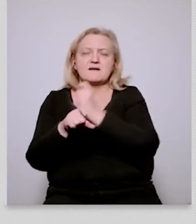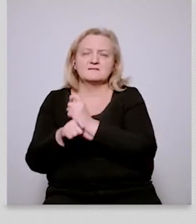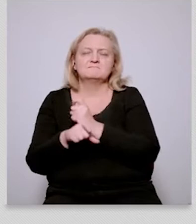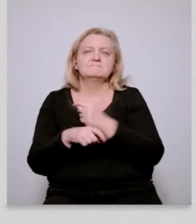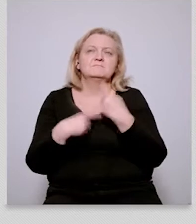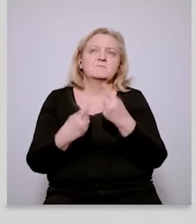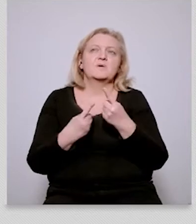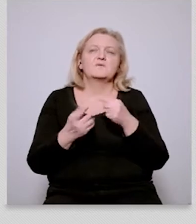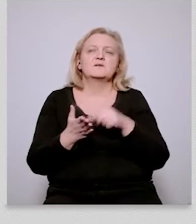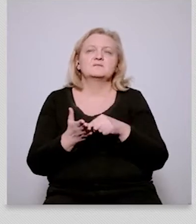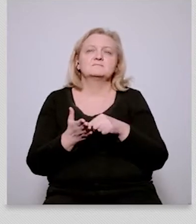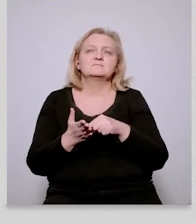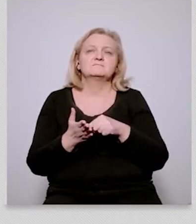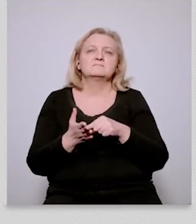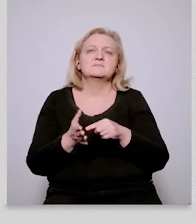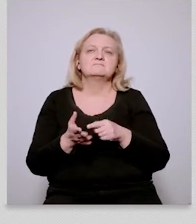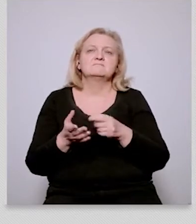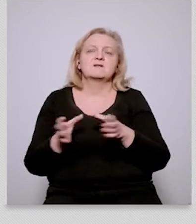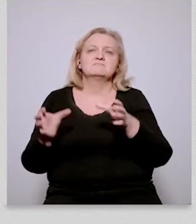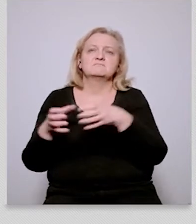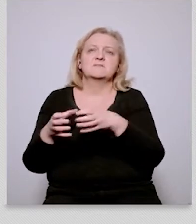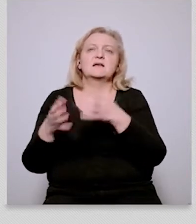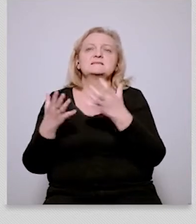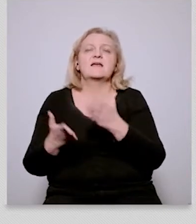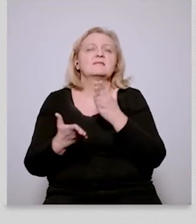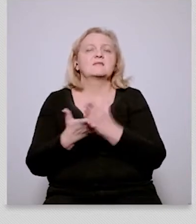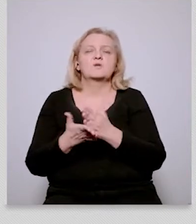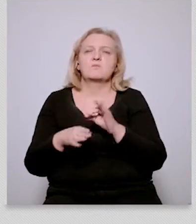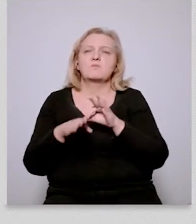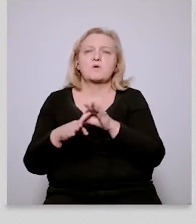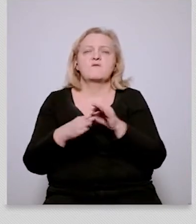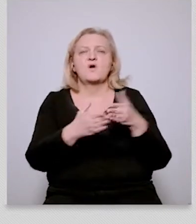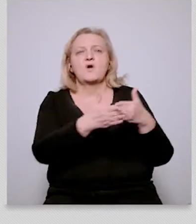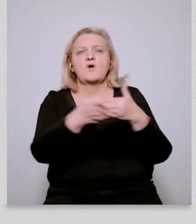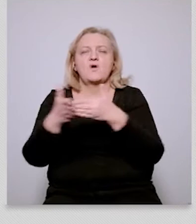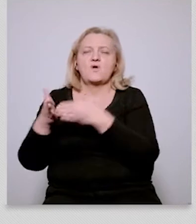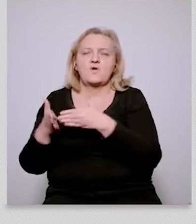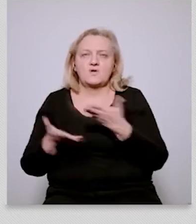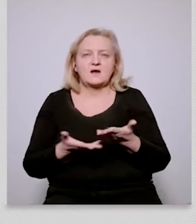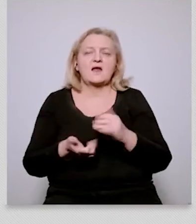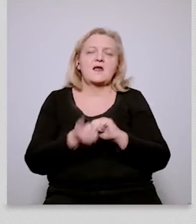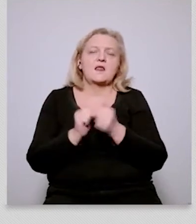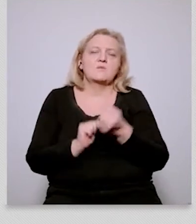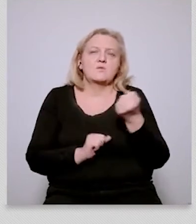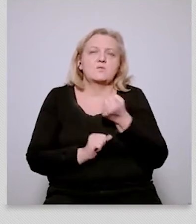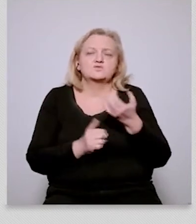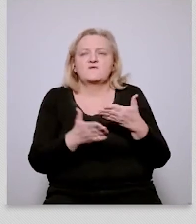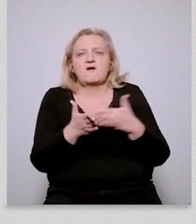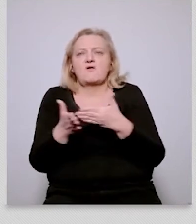takie grony, które chcą tylko wprowadzać ograniczenia, czy używać jakichś